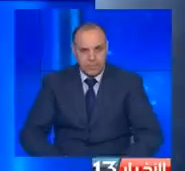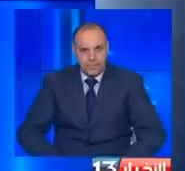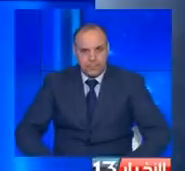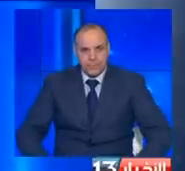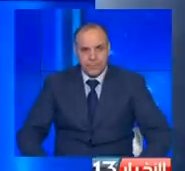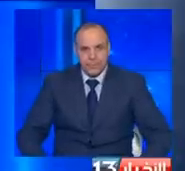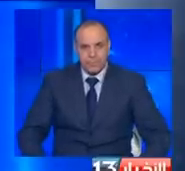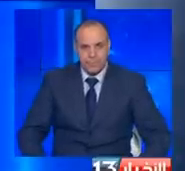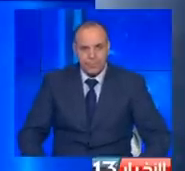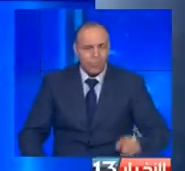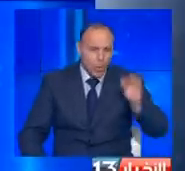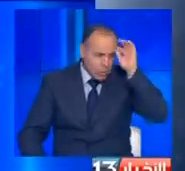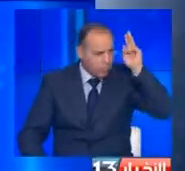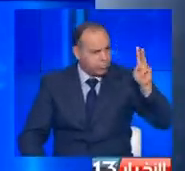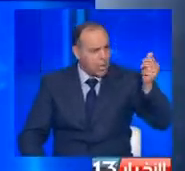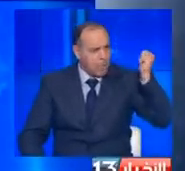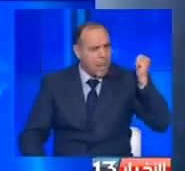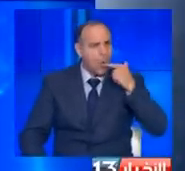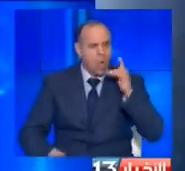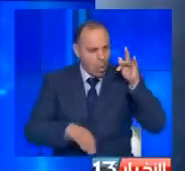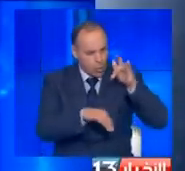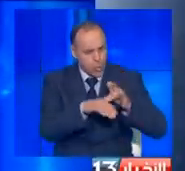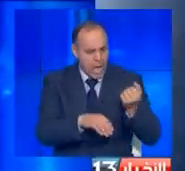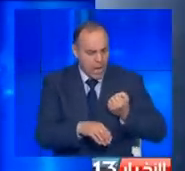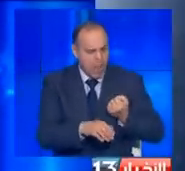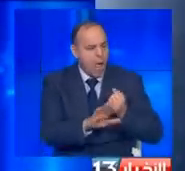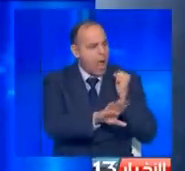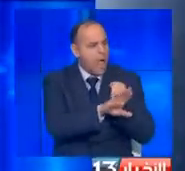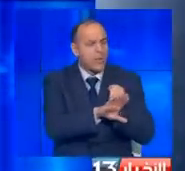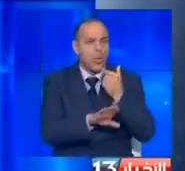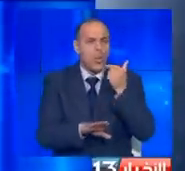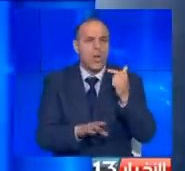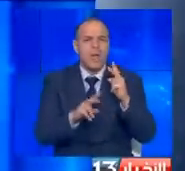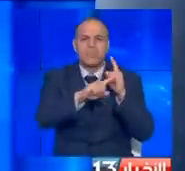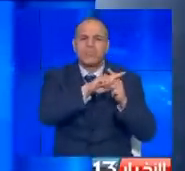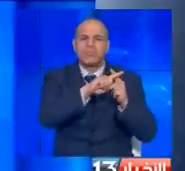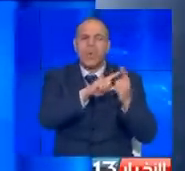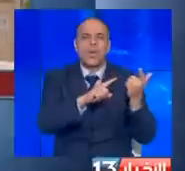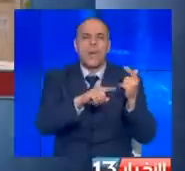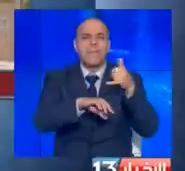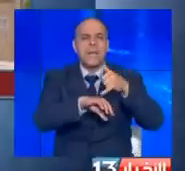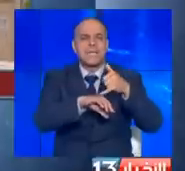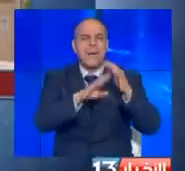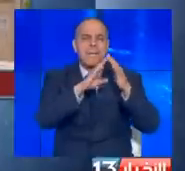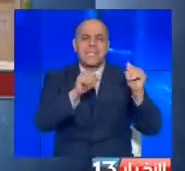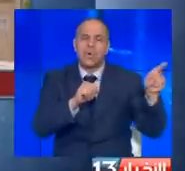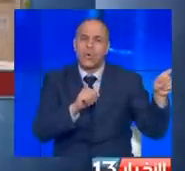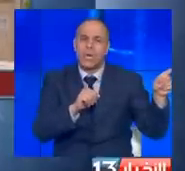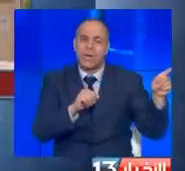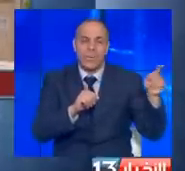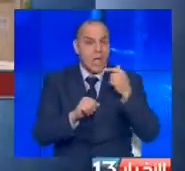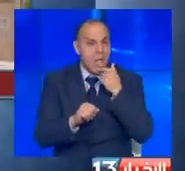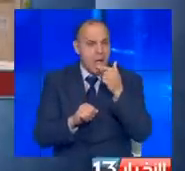هذا لتونس مساء امس الاعتداء الارهابي الغادر الذي استهدف كنيسه مارمينا بمدينه حلوان المصريه